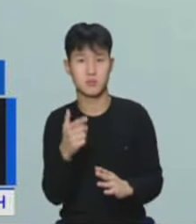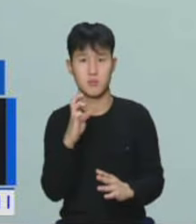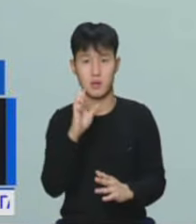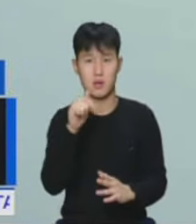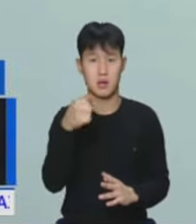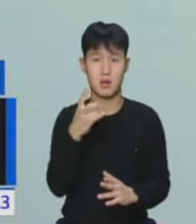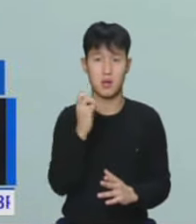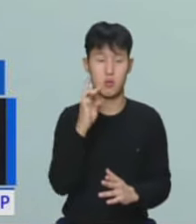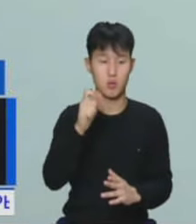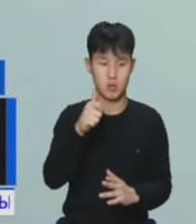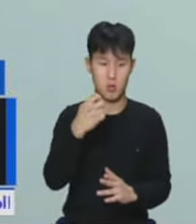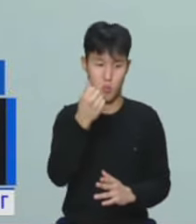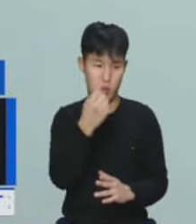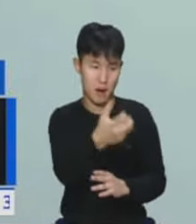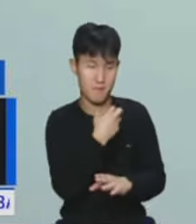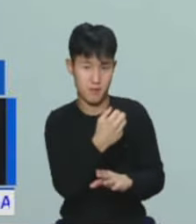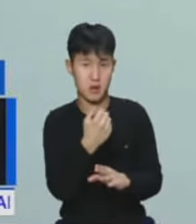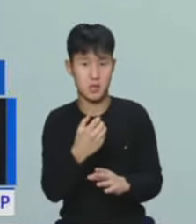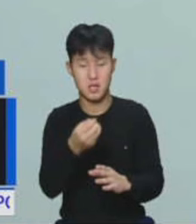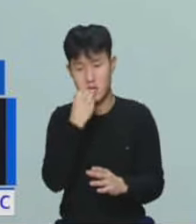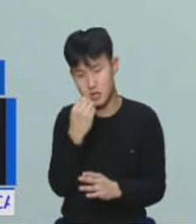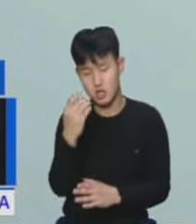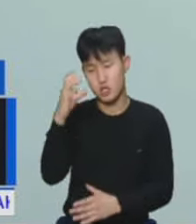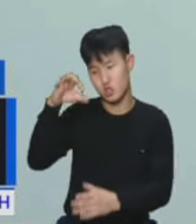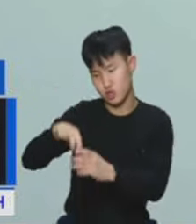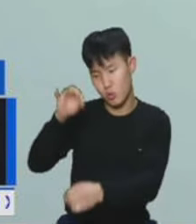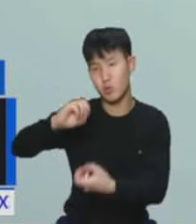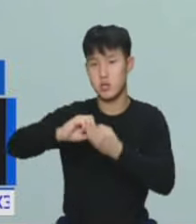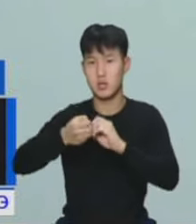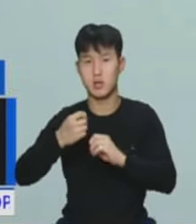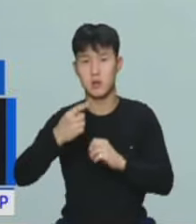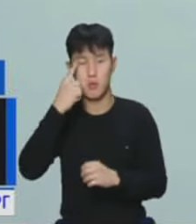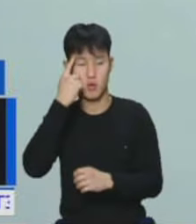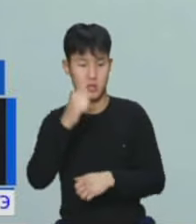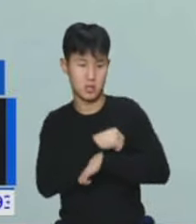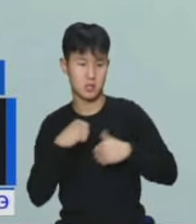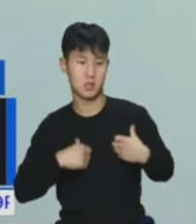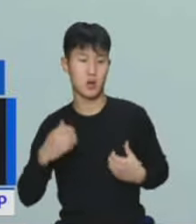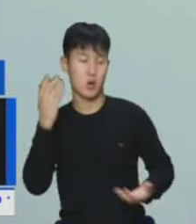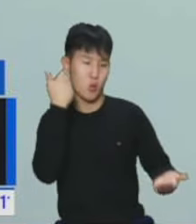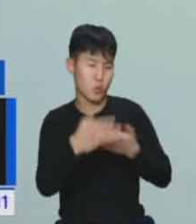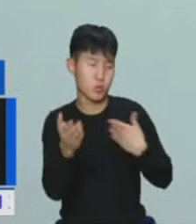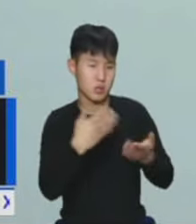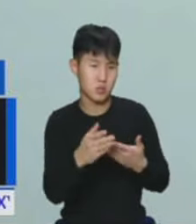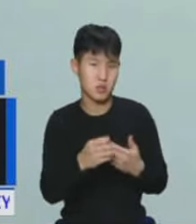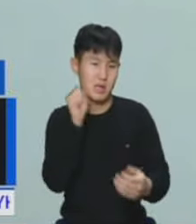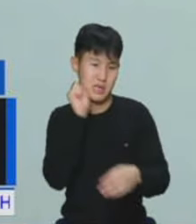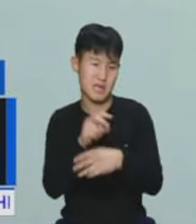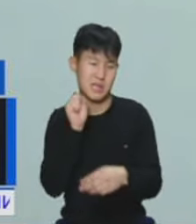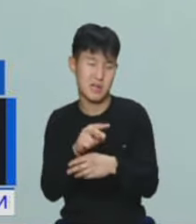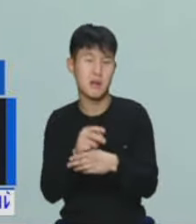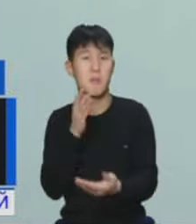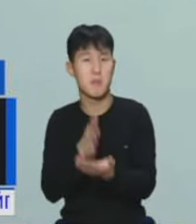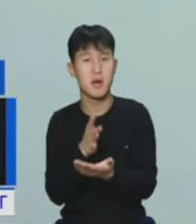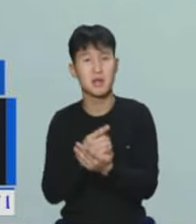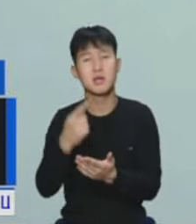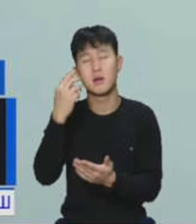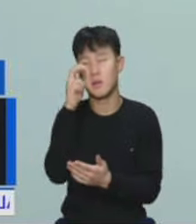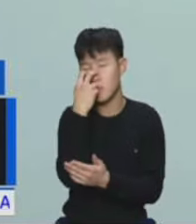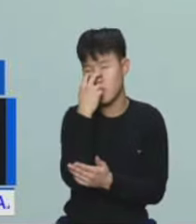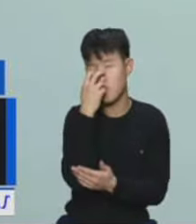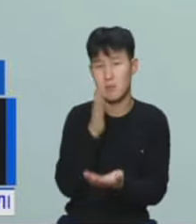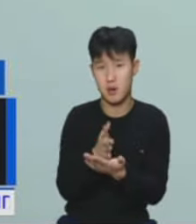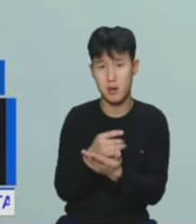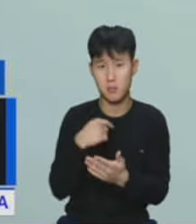мөнгө олоолаад идэж уугаад сунгуула хийгээд Монголын ард түмнийг худалдаж авч явчих ялаад байна гэдэг ийм хардлага надад байгаа. Энийг